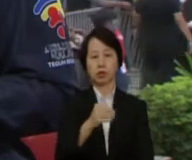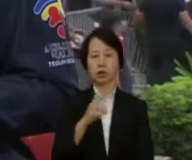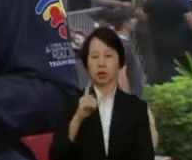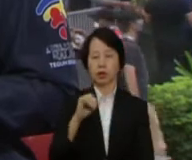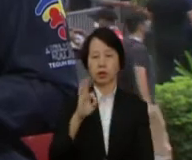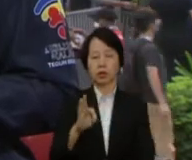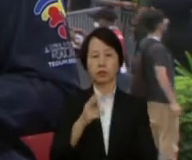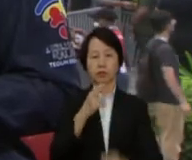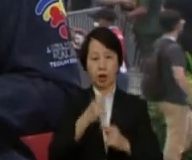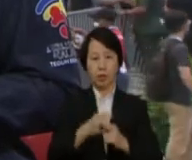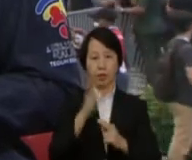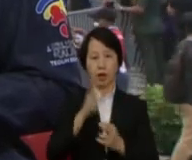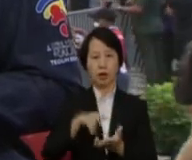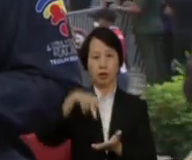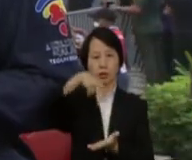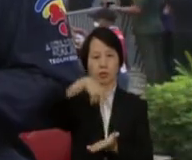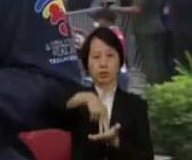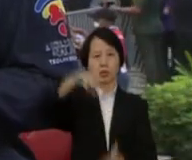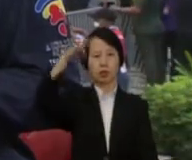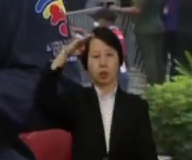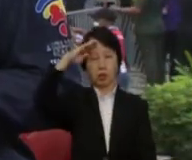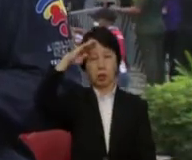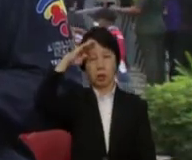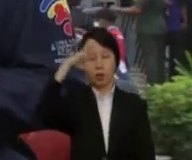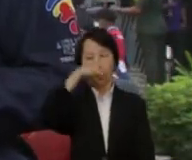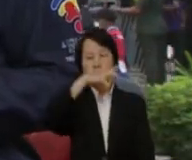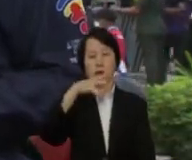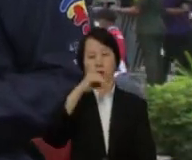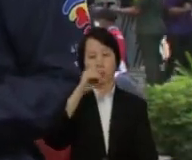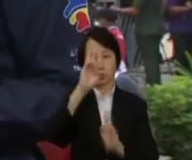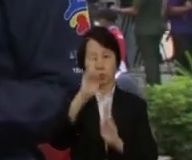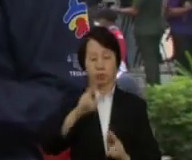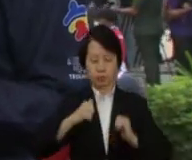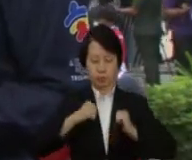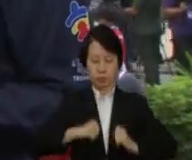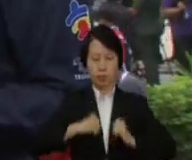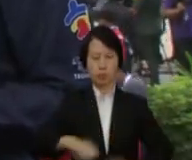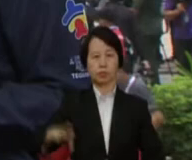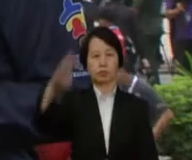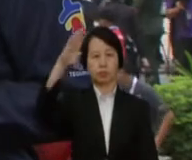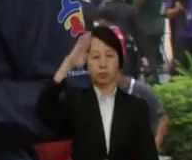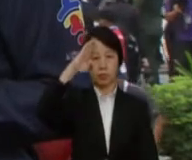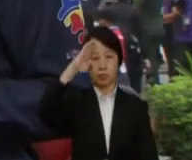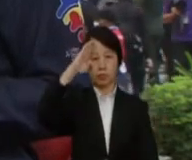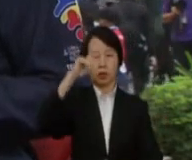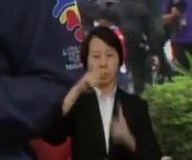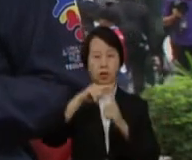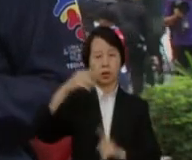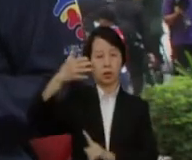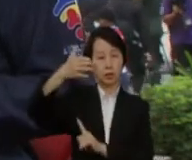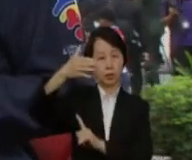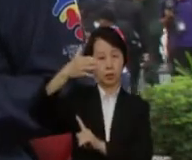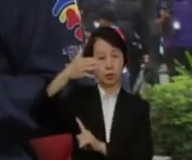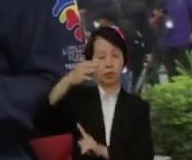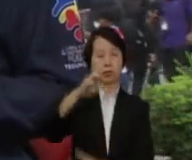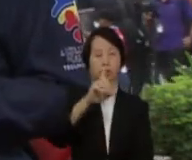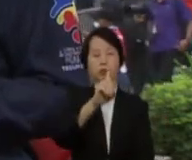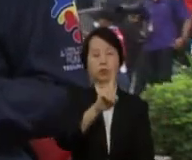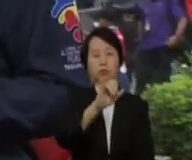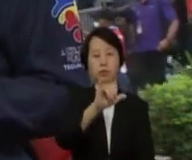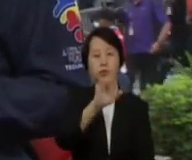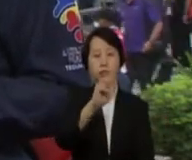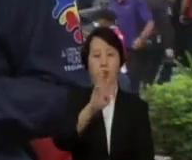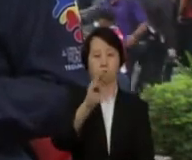div-div kenamaan akan berdiri hormat dan tetamu yang beruniform memberikan tabik hormat kepada panji-panji ke bawah duli Yang Maha